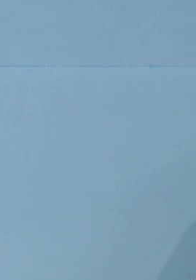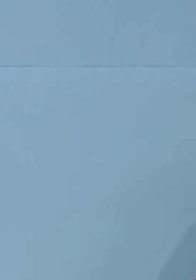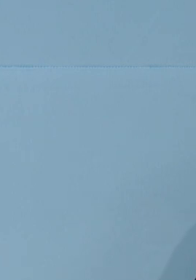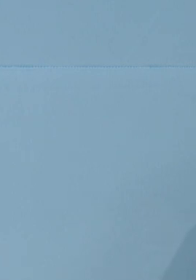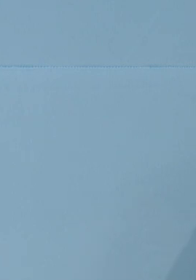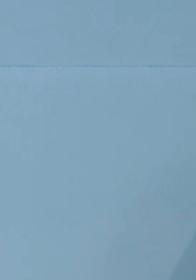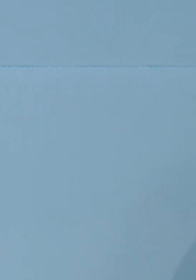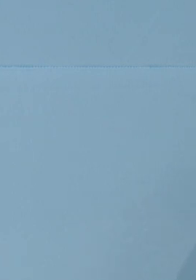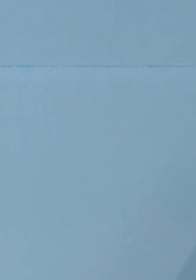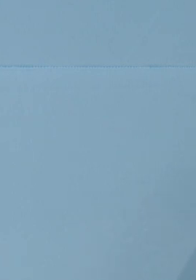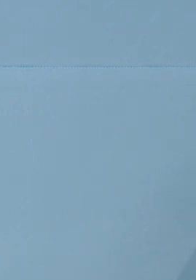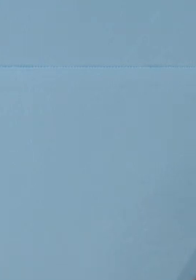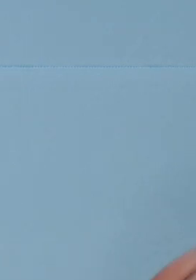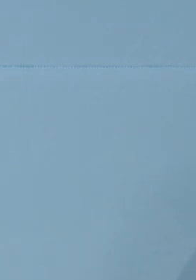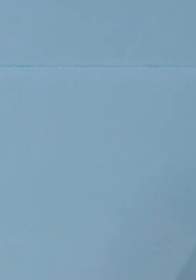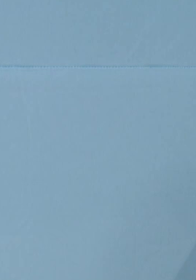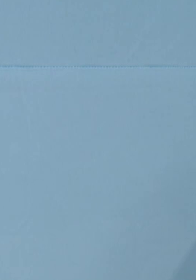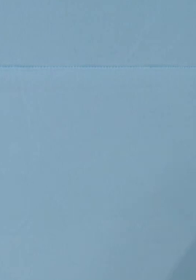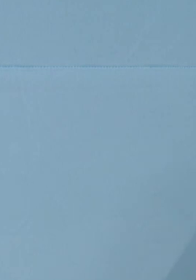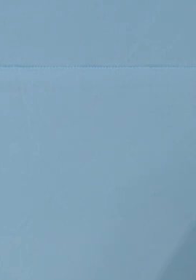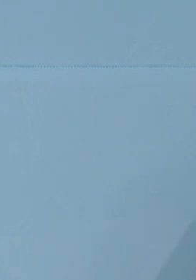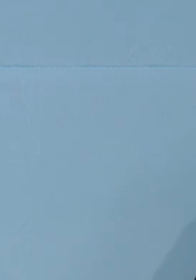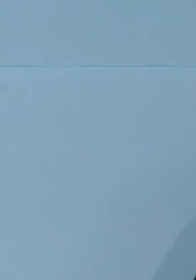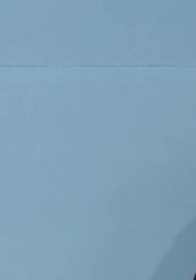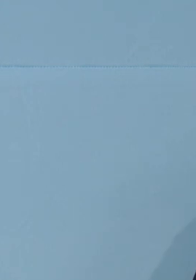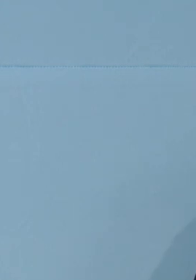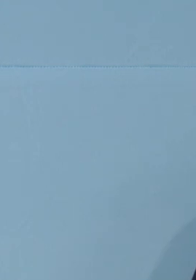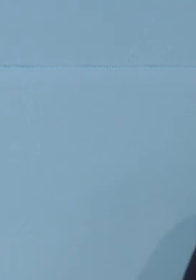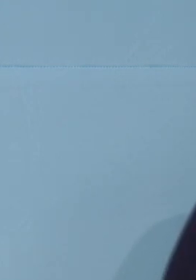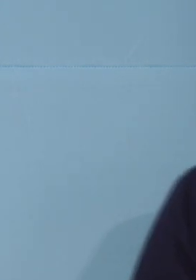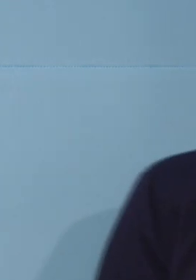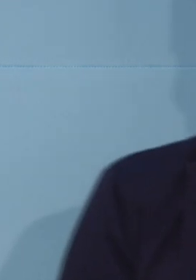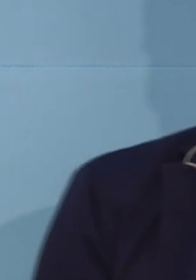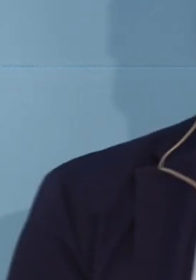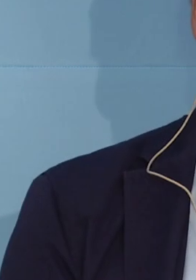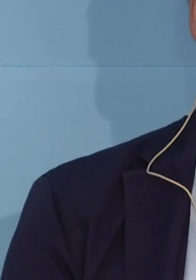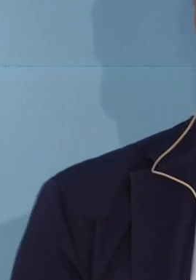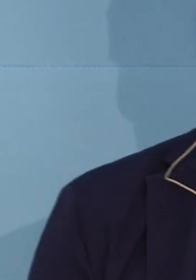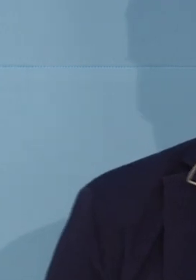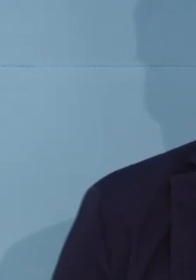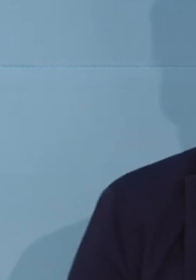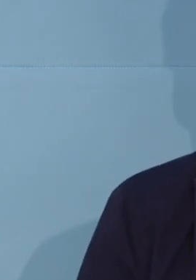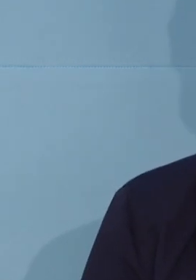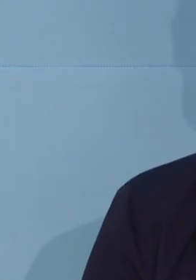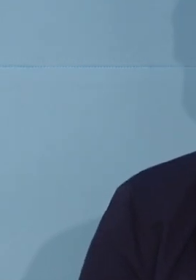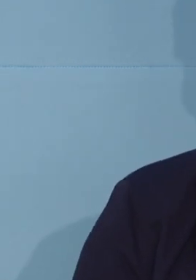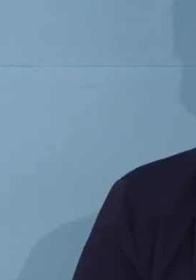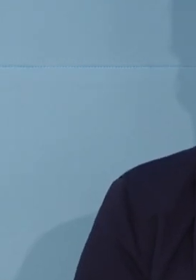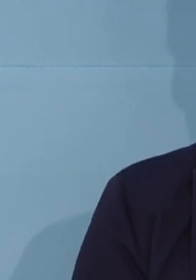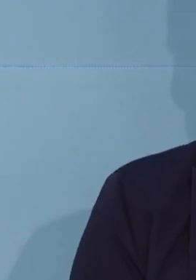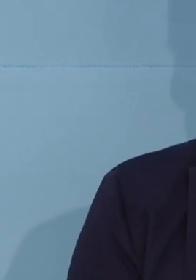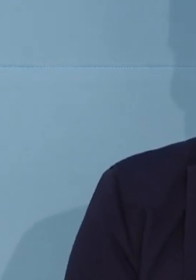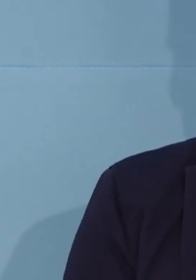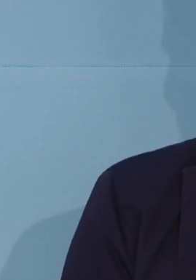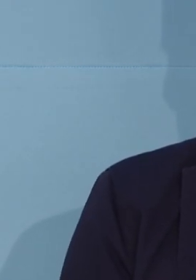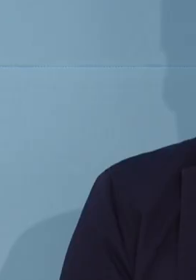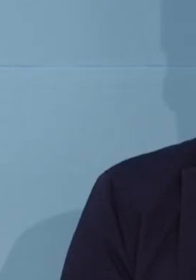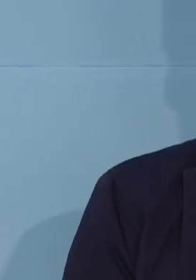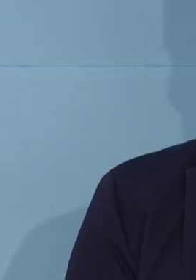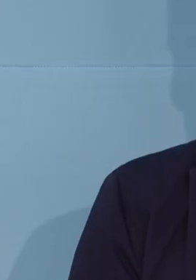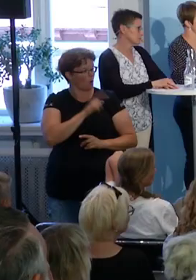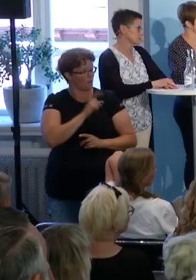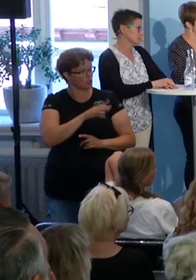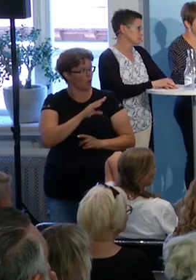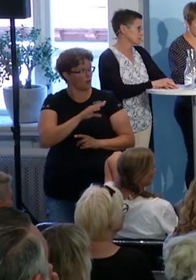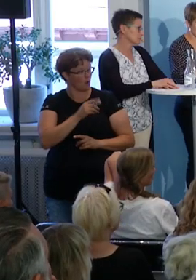kanske skulle kunna ge ett näringsförbud även om man döms där. Det är två konkreta saker just för det målvaktsproblematiken. Du ska få ge en kommentar på det,